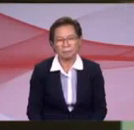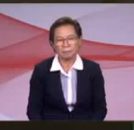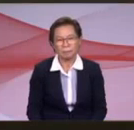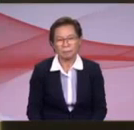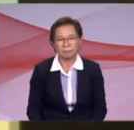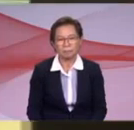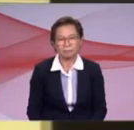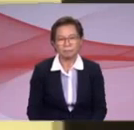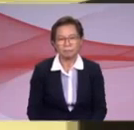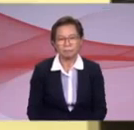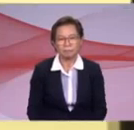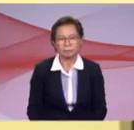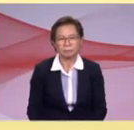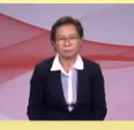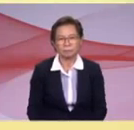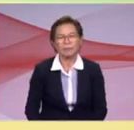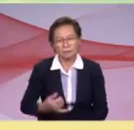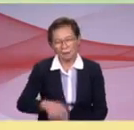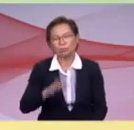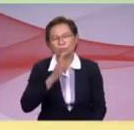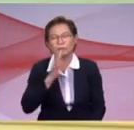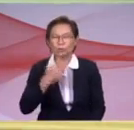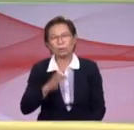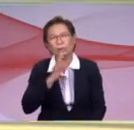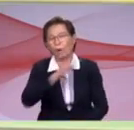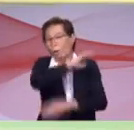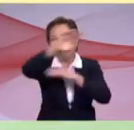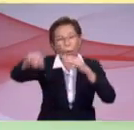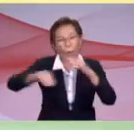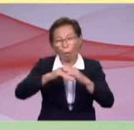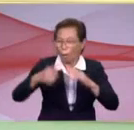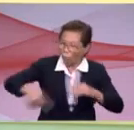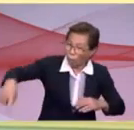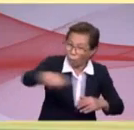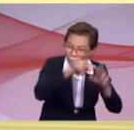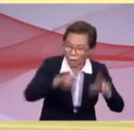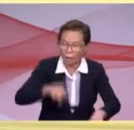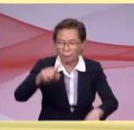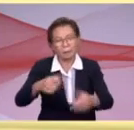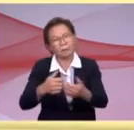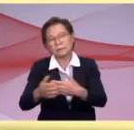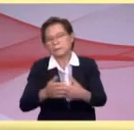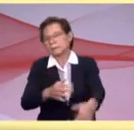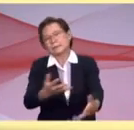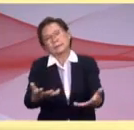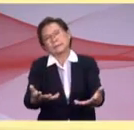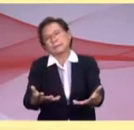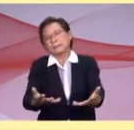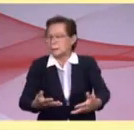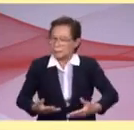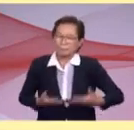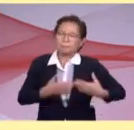apa yang perlu hari ini semua, saya dah sebut tadi, semua rakyat perlu berkorban. Perlu berkorban. Ada